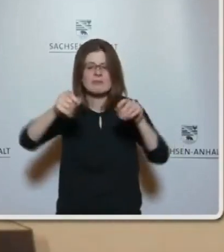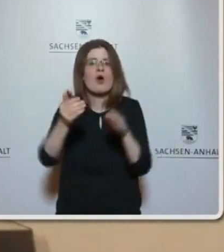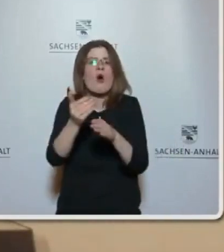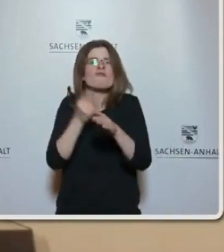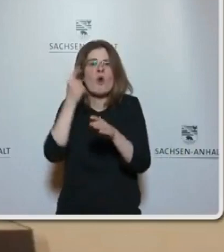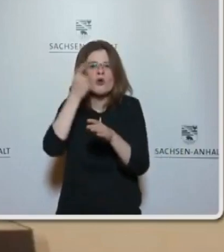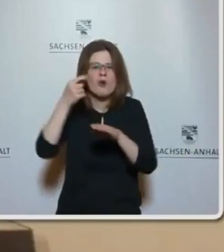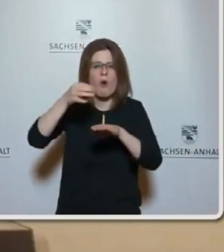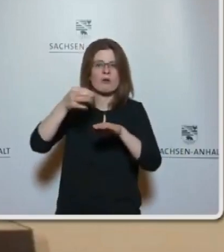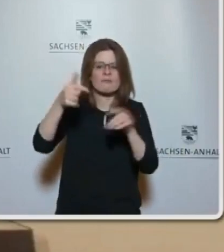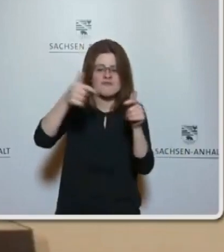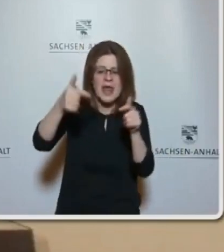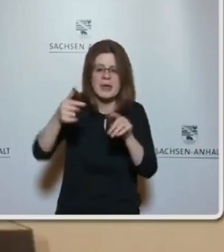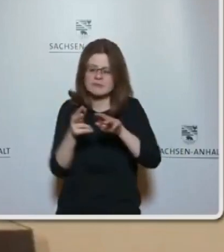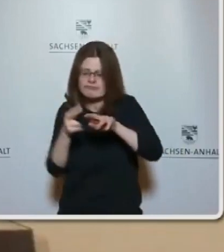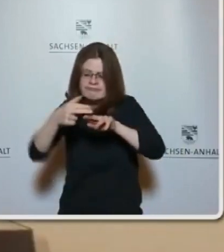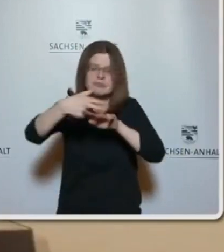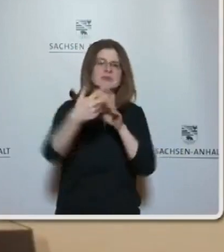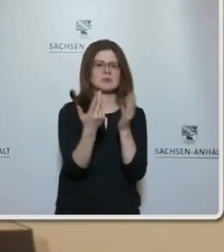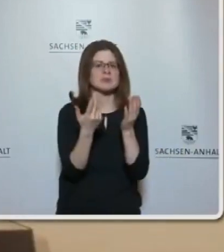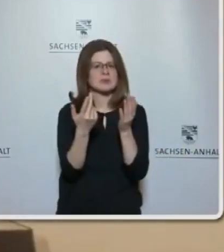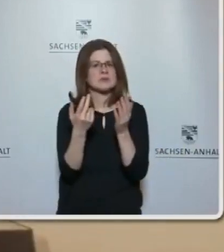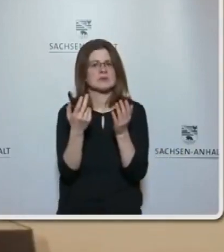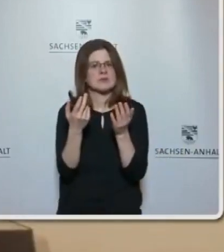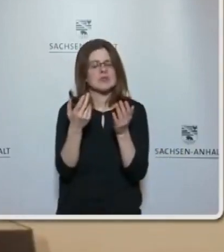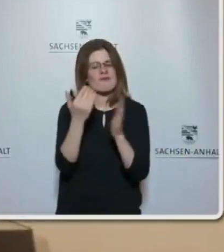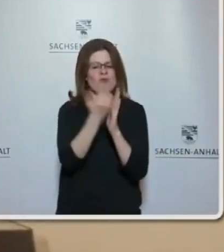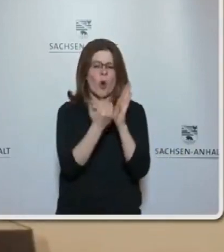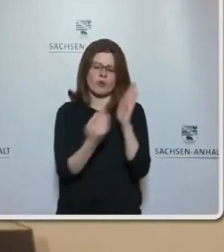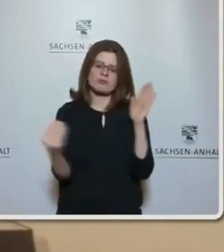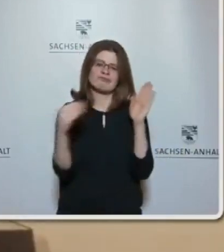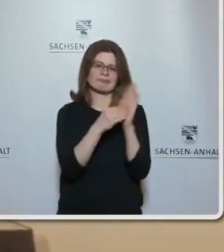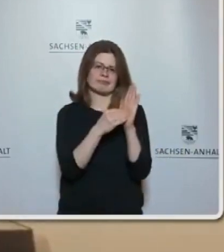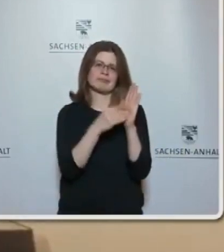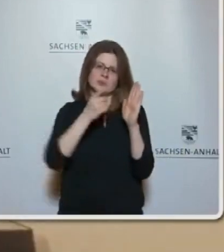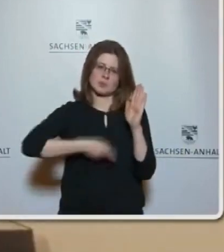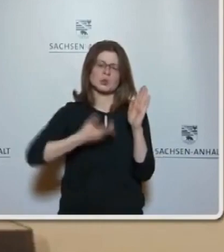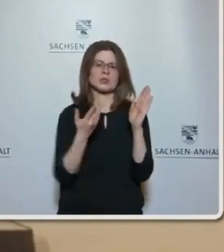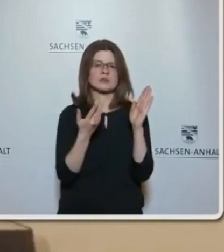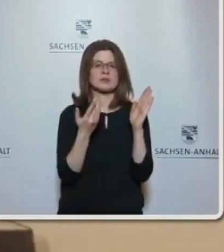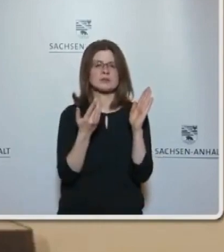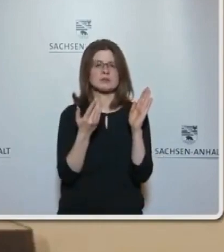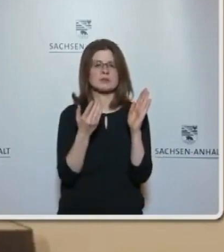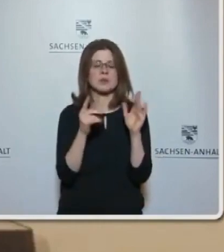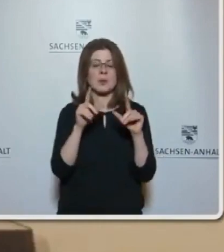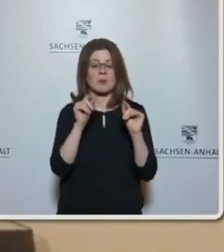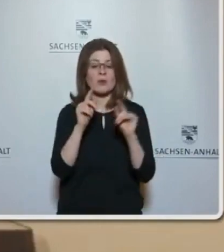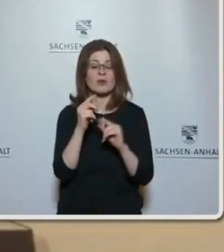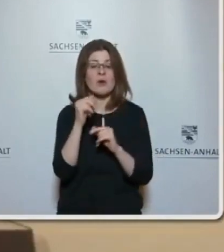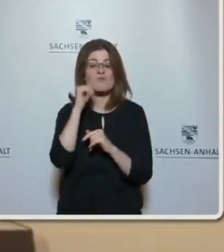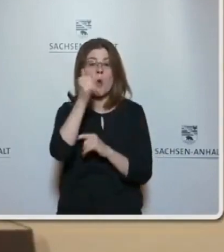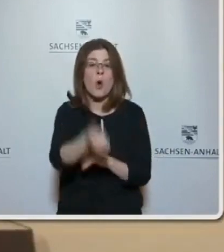dann greifen soll, was wir dann auf dem Verordnungswege auch klarstellen müssen, sodass wir also schon innerhalb der morgen im